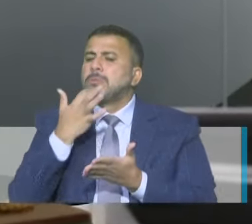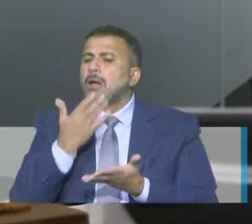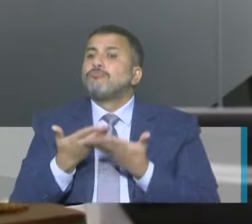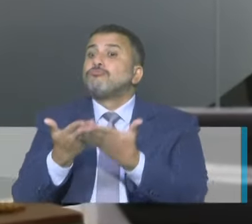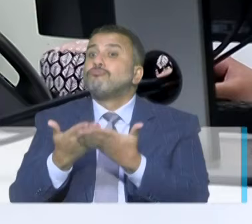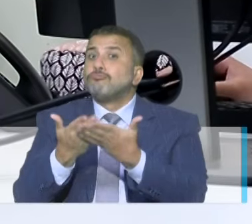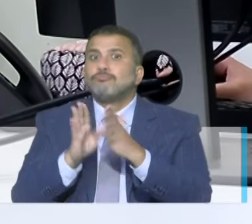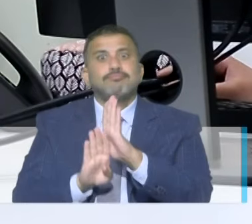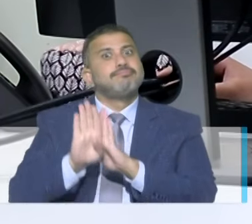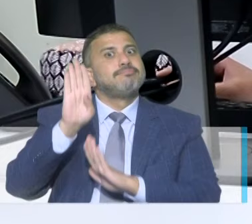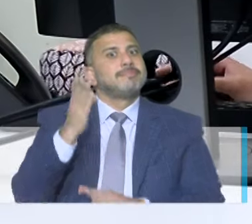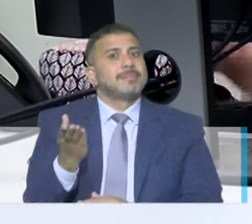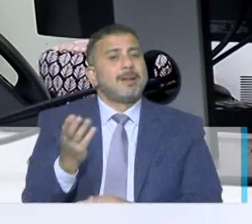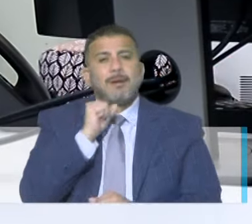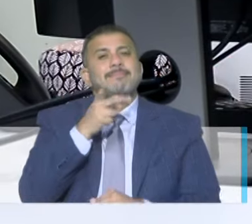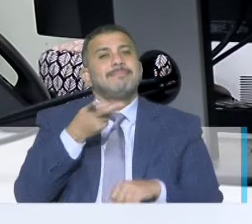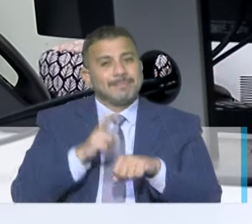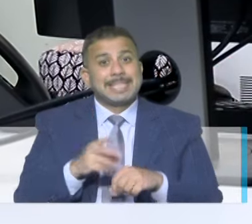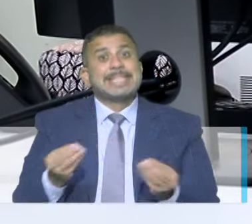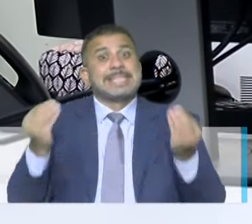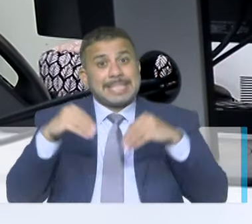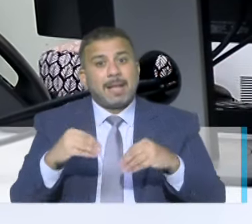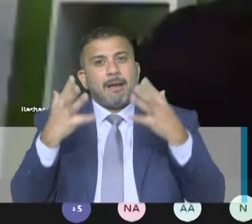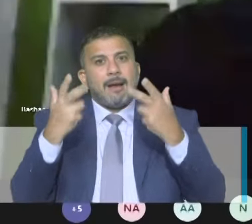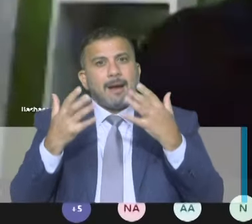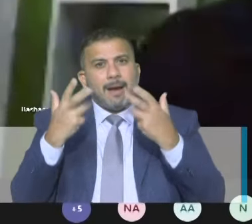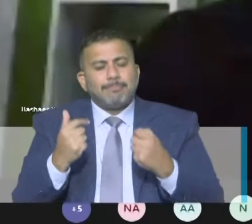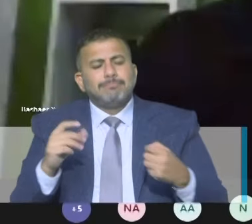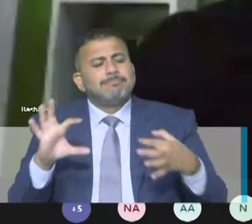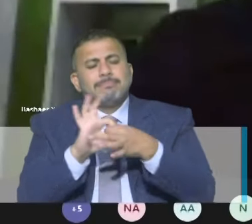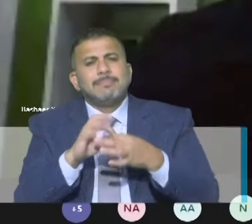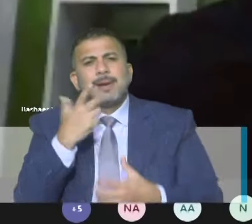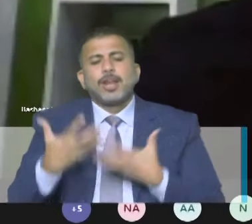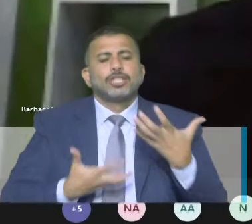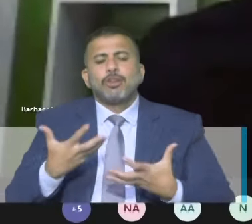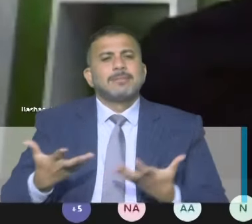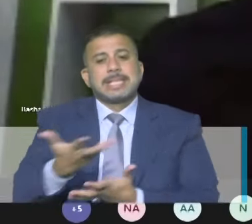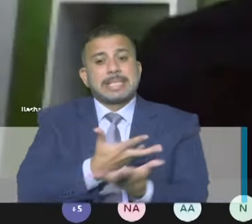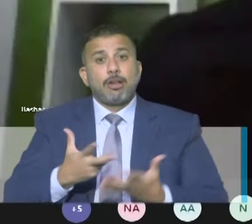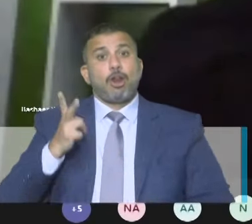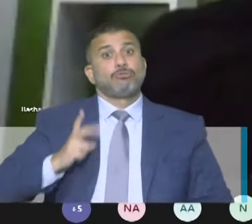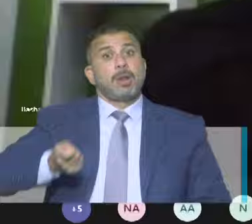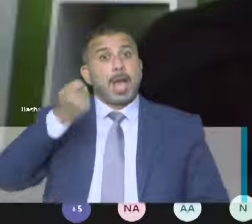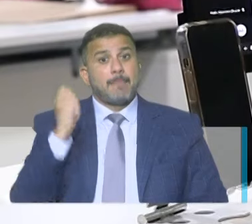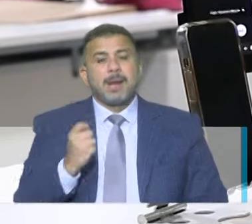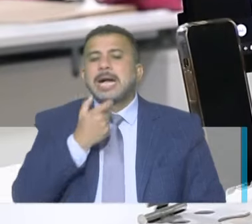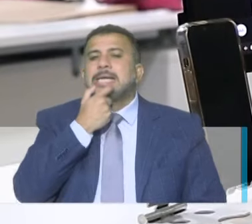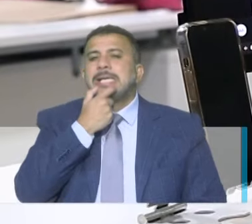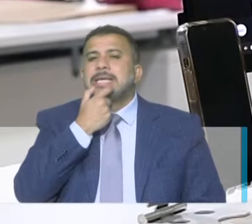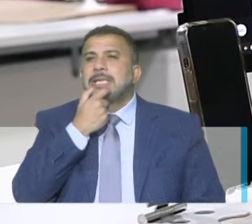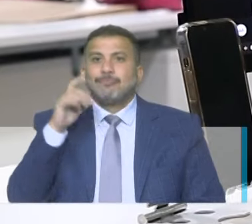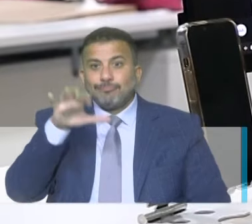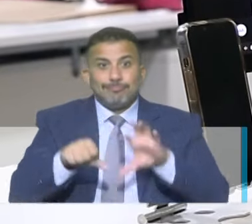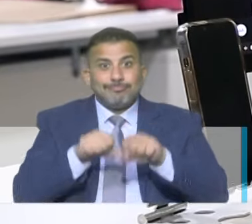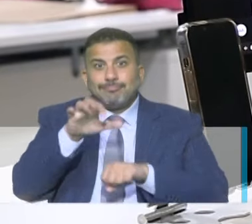قدمت لهن. وواكب ذلك زيادة الأرقام المرتبطة بأنشطة المستثمرين ورجال الأعمال الأجانب،